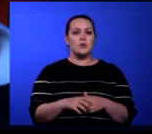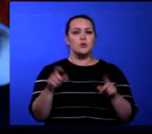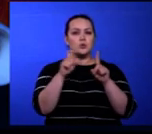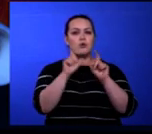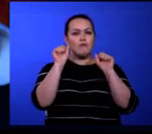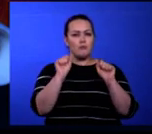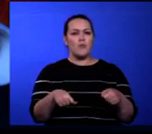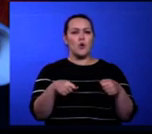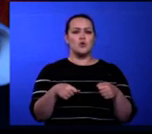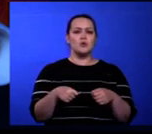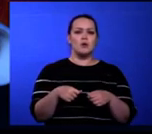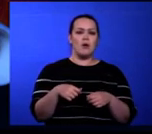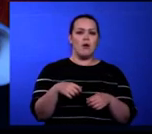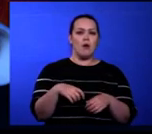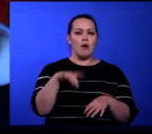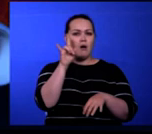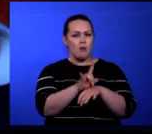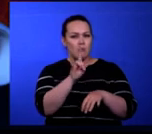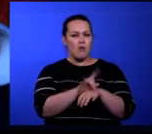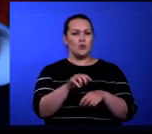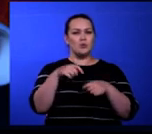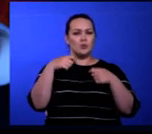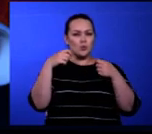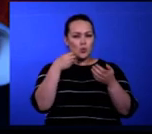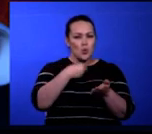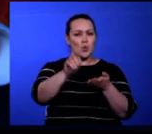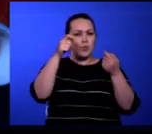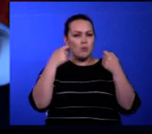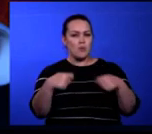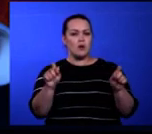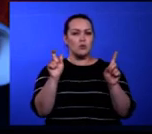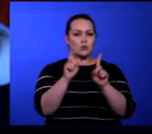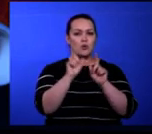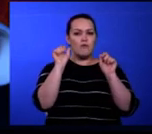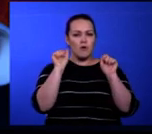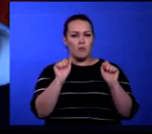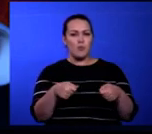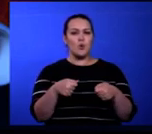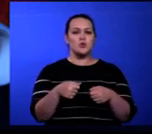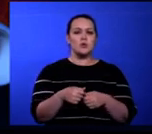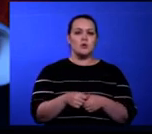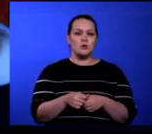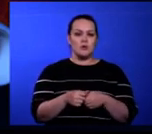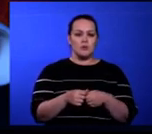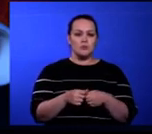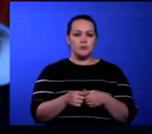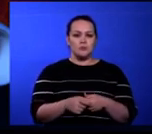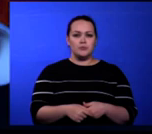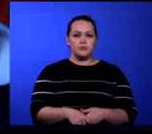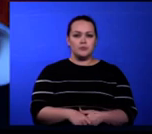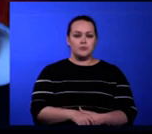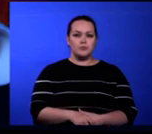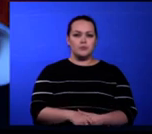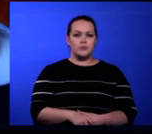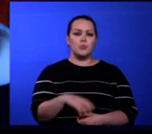словом можно предать и продать и купить, слово можно в разящий свинец перелить.